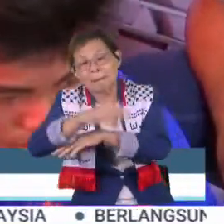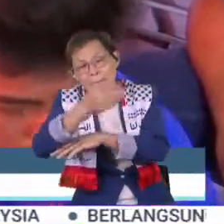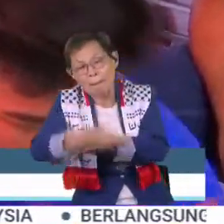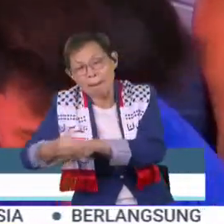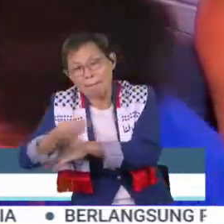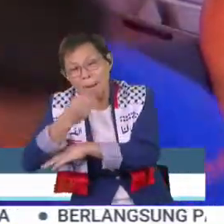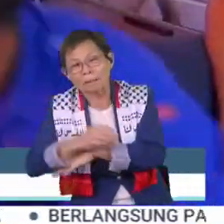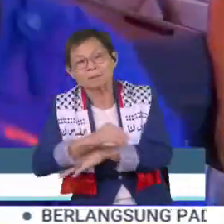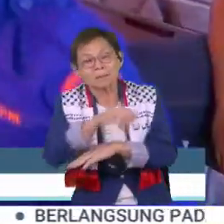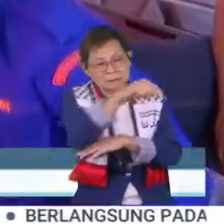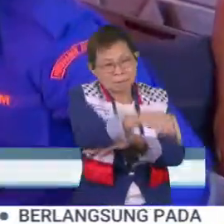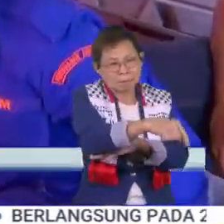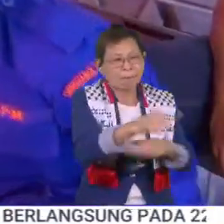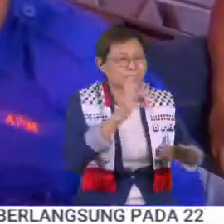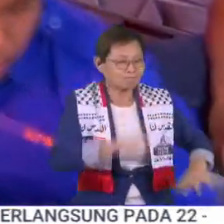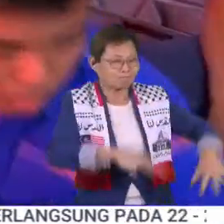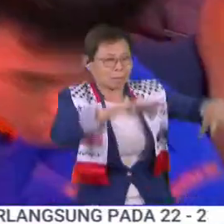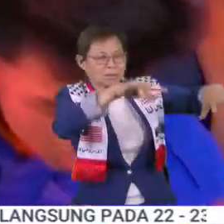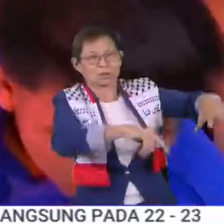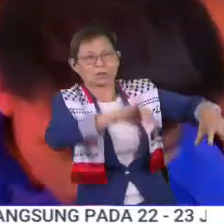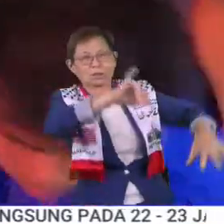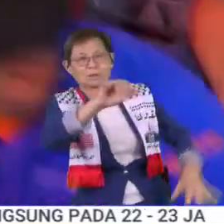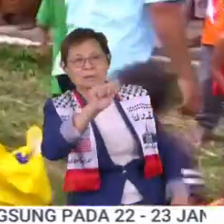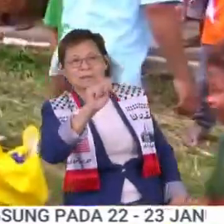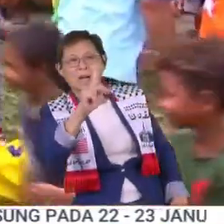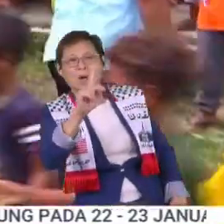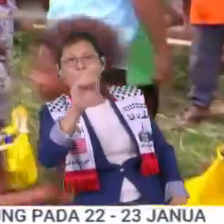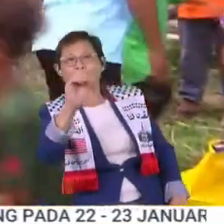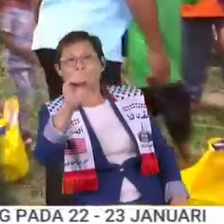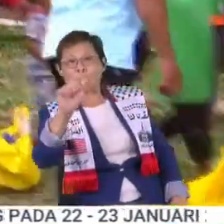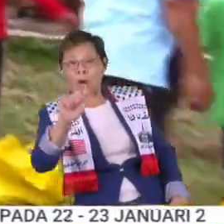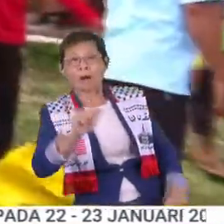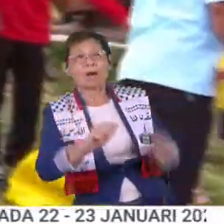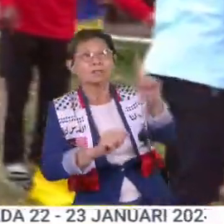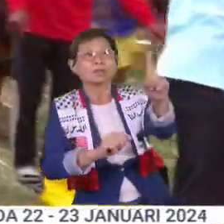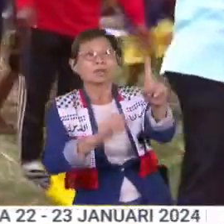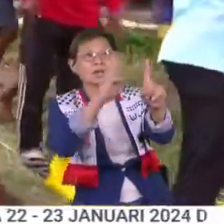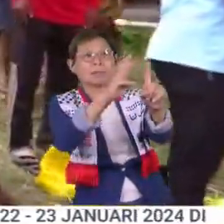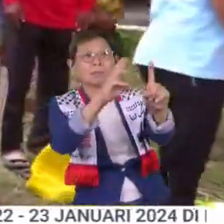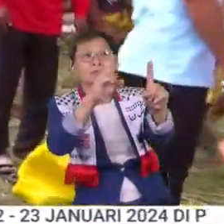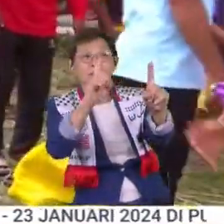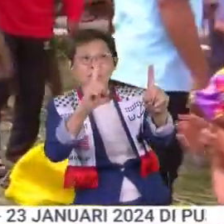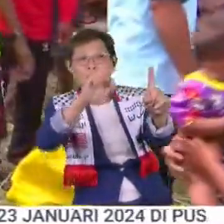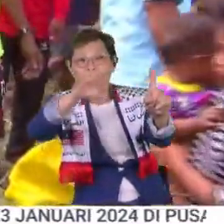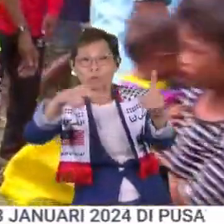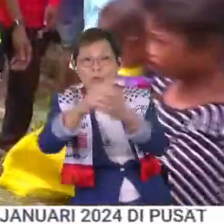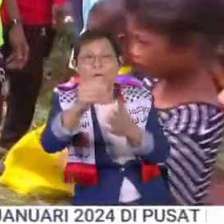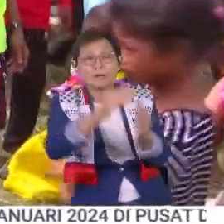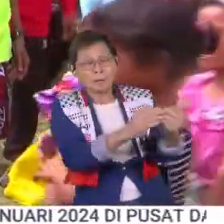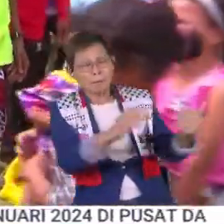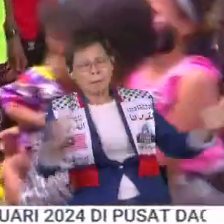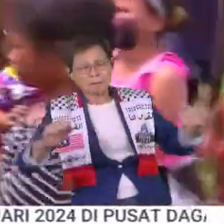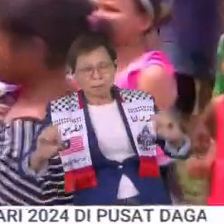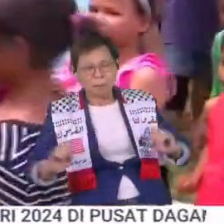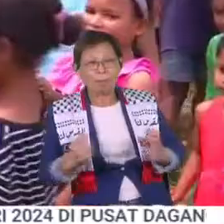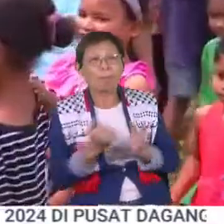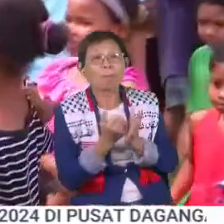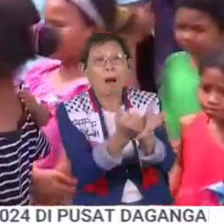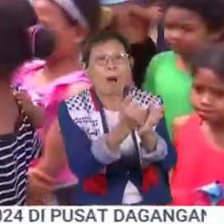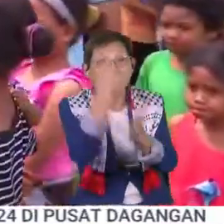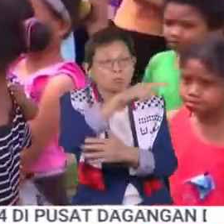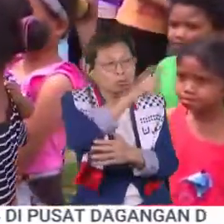bekalan makanan ke kawasan terjejas. JAKUA memperuntukkan lebih RM161,000 sepanjang operasi ini demi